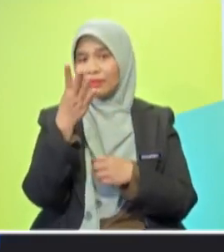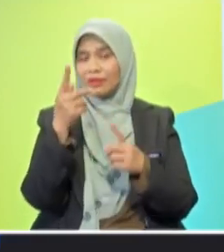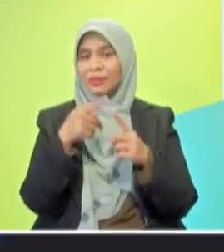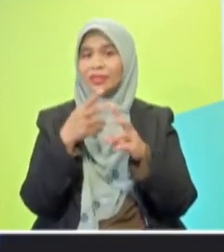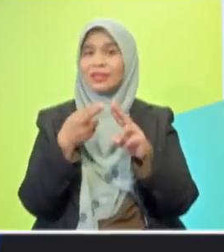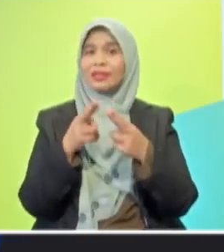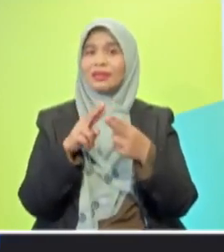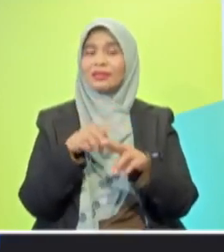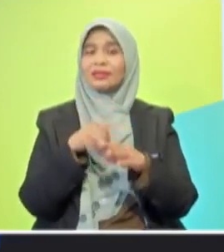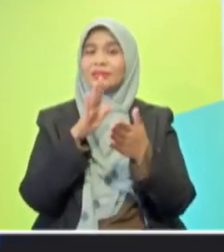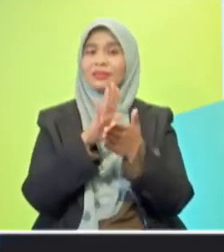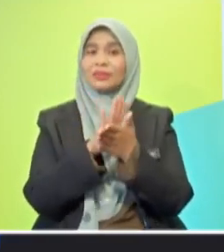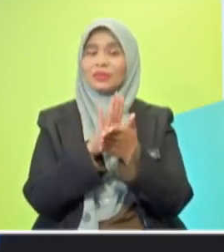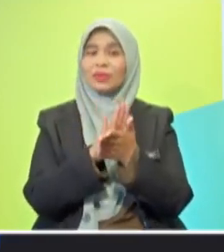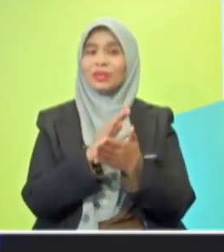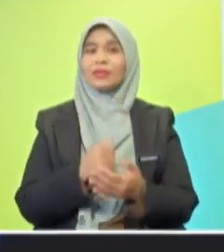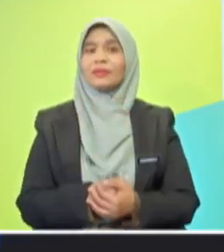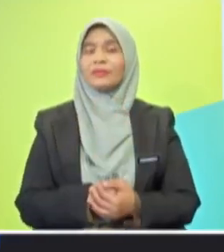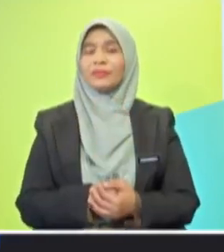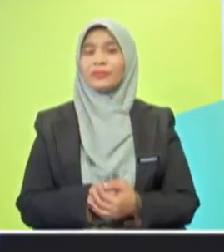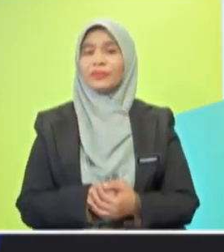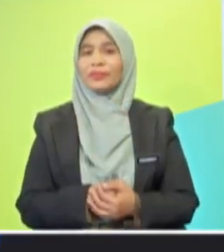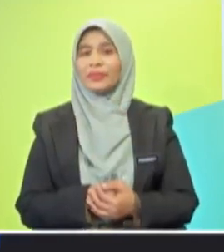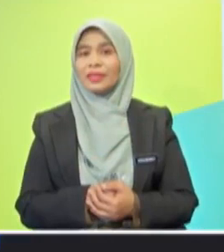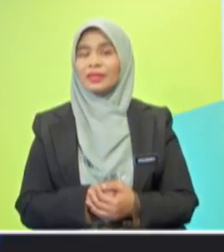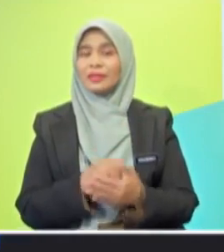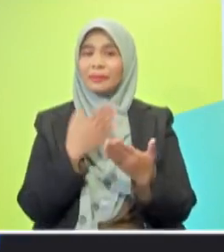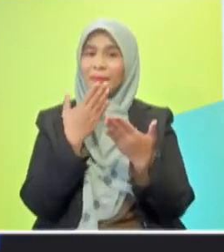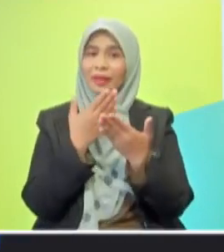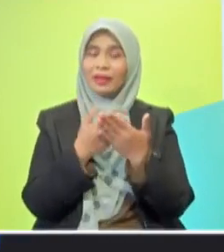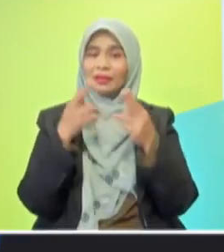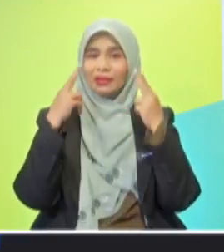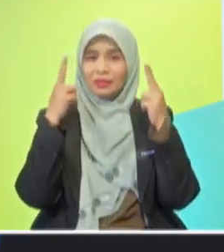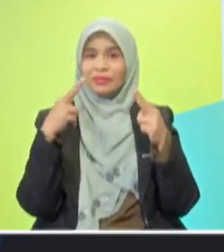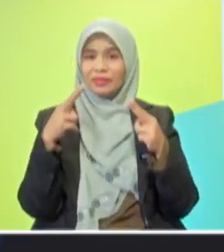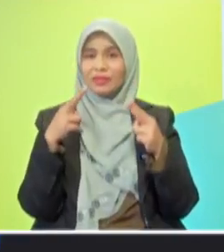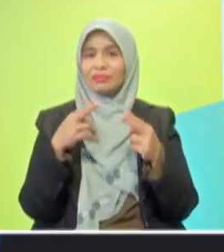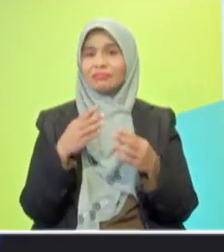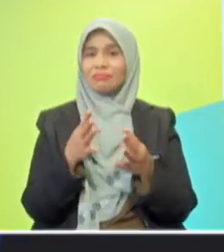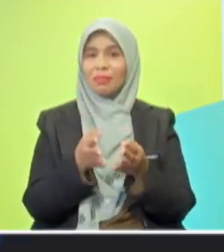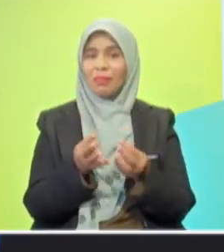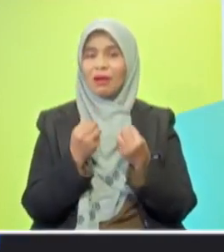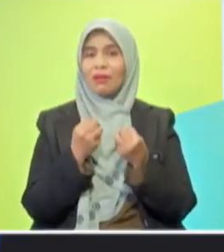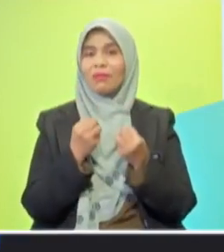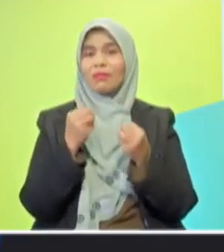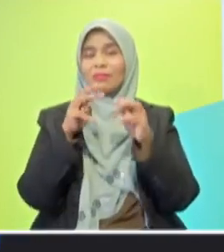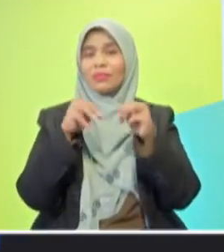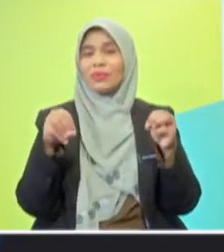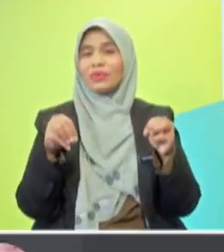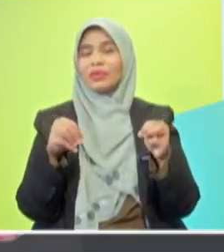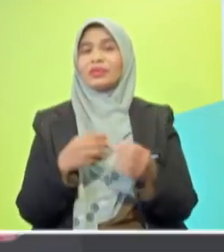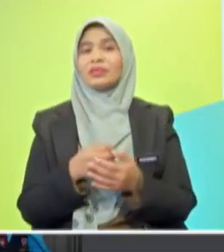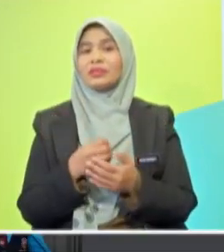nanti. Boleh angkat? Kita. Okey. Okey, baik. Ustazah minta murid nyatakan dekat situ di